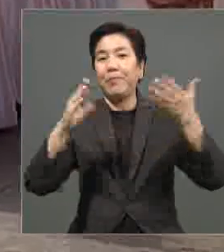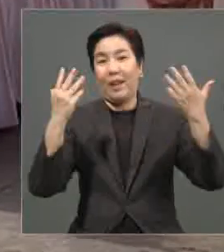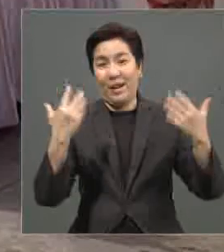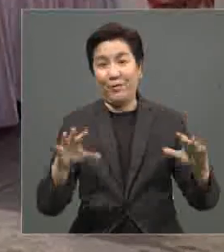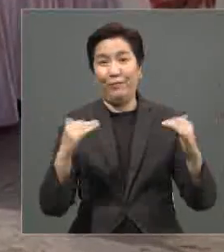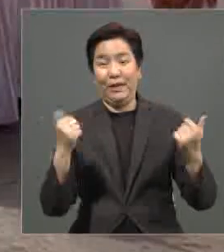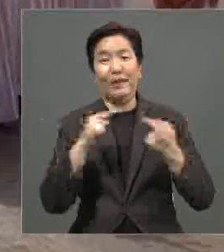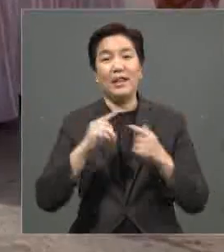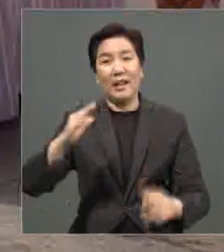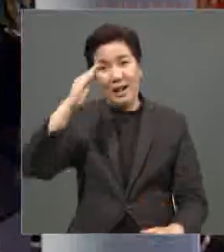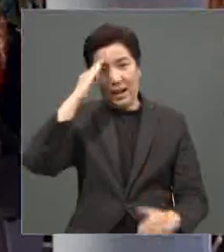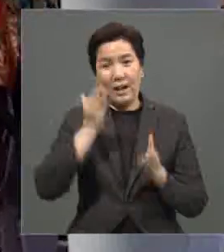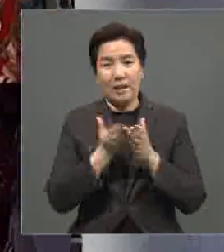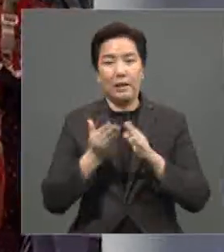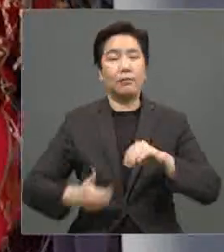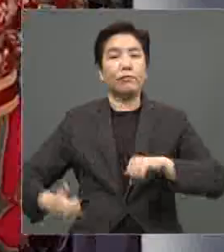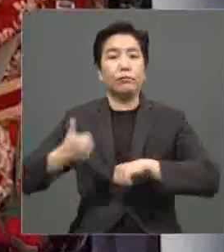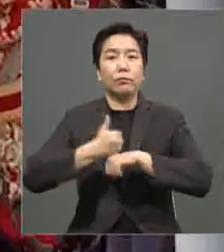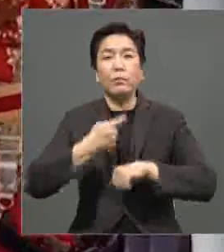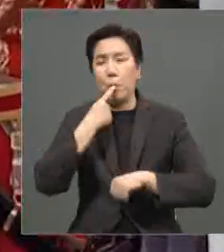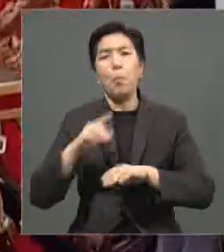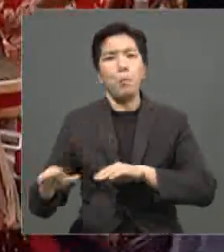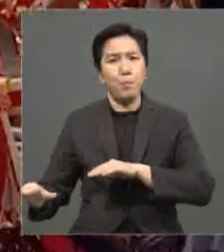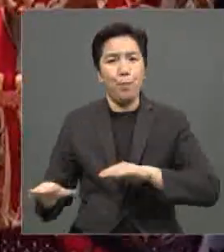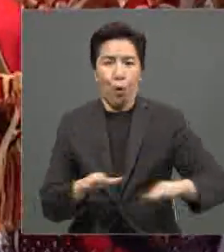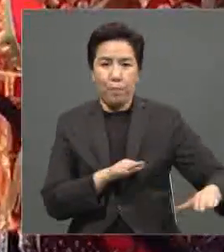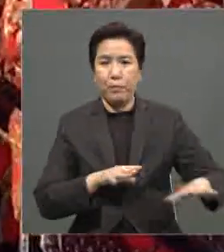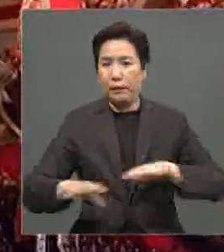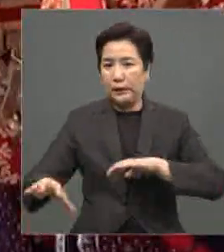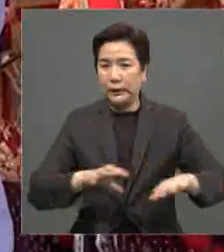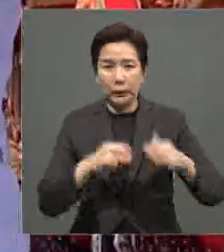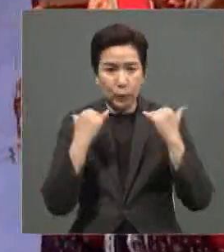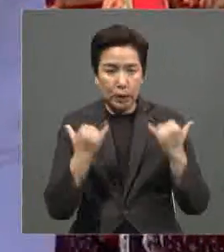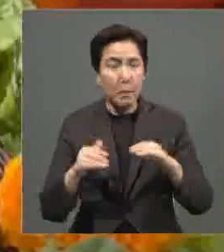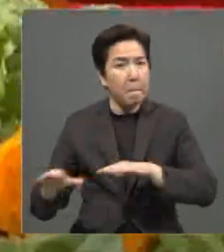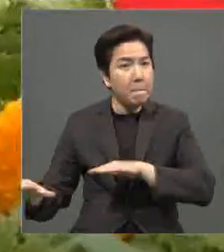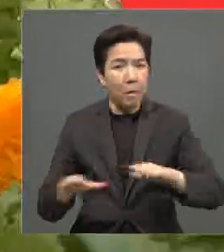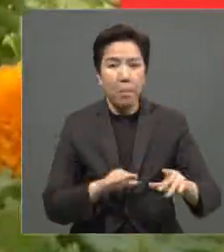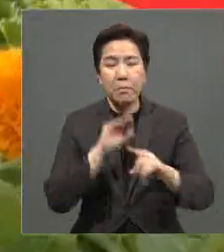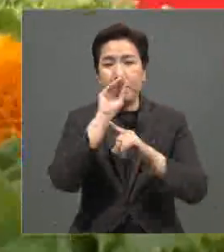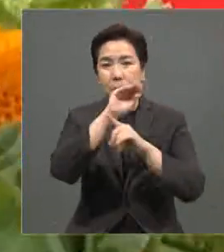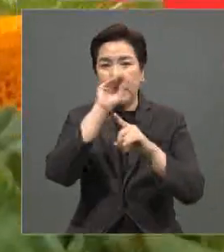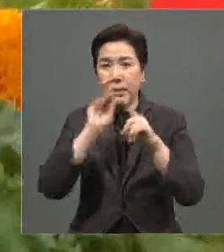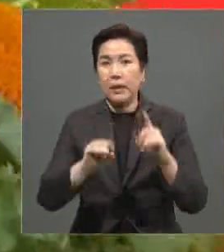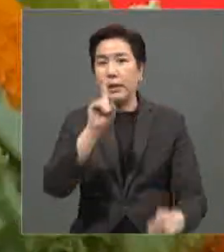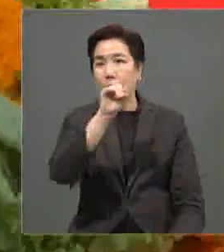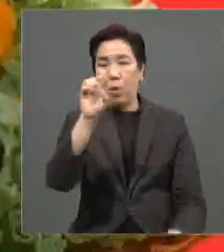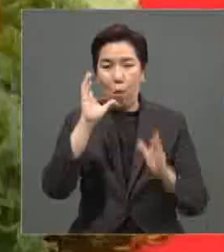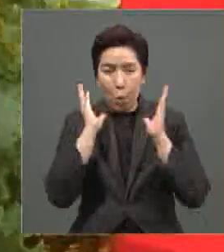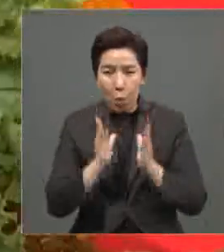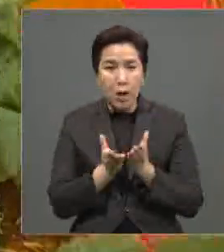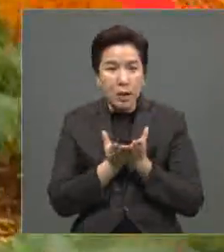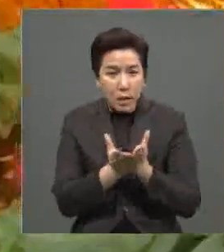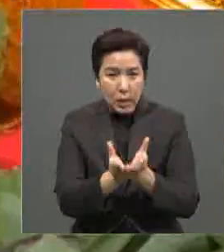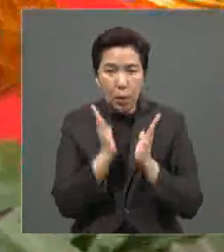คะด้านผู้บัญชาการทหารเรือก็ย้ำความพร้อมการจัดการพระราชพิธีในวันนี้ว่าพร้อม 100% ทั้งกำลังพลฝีพายในท้ายเ